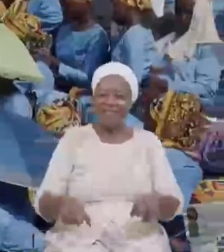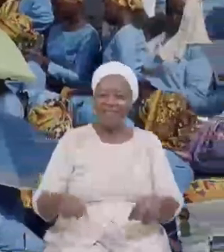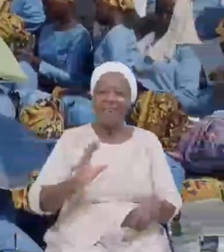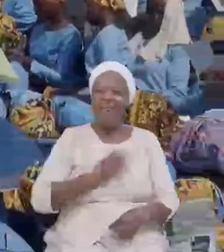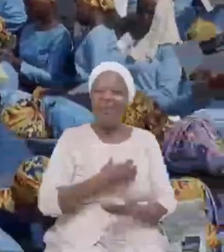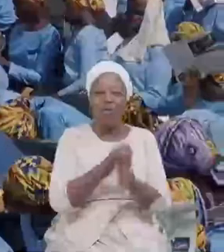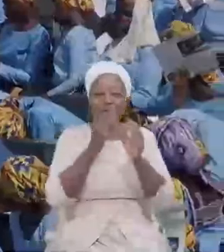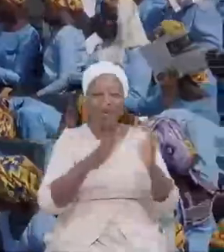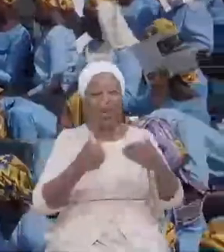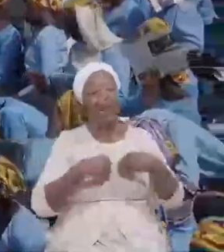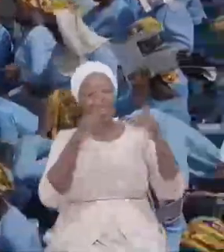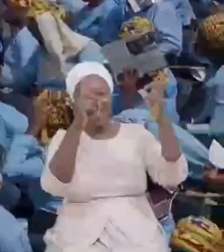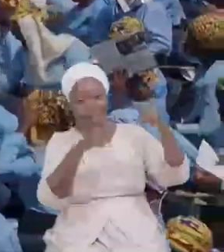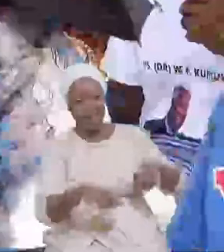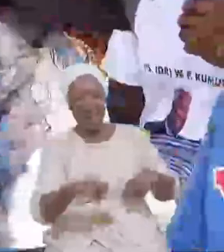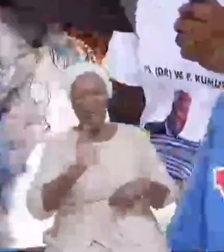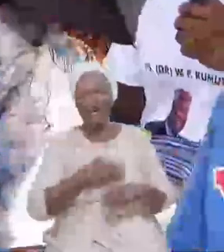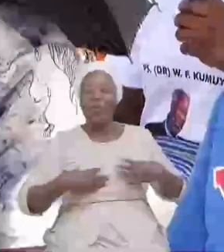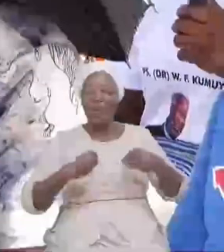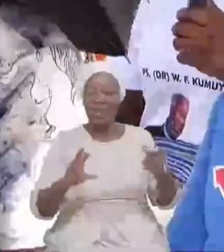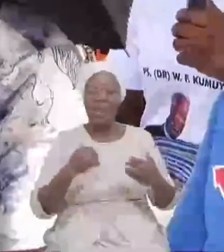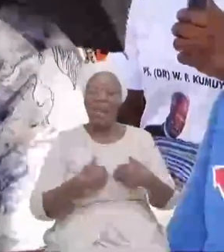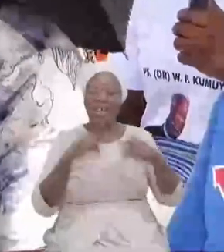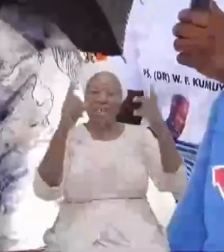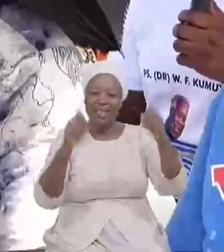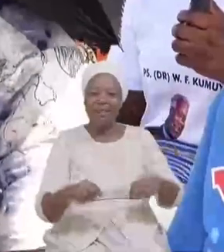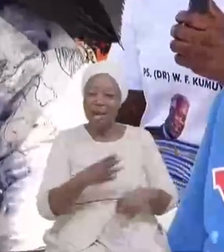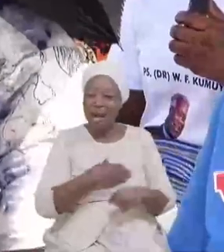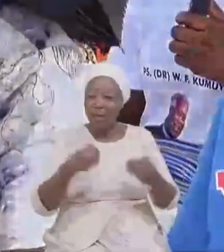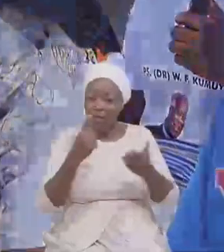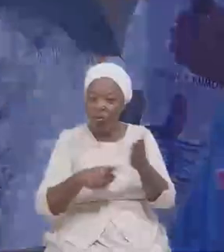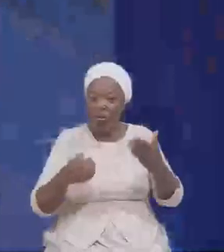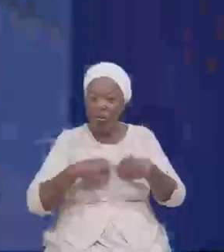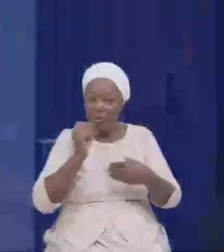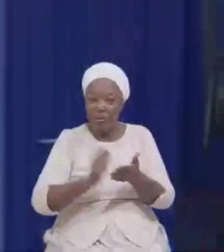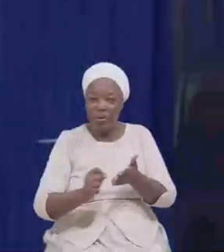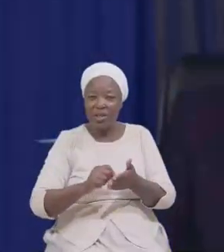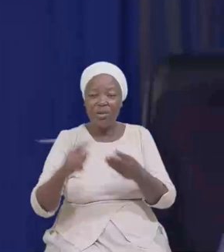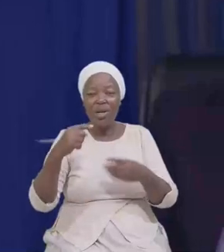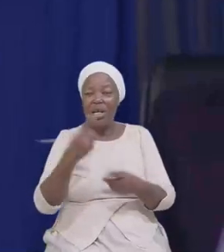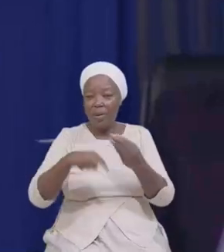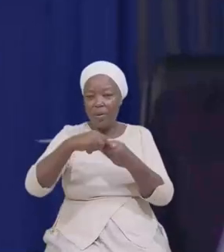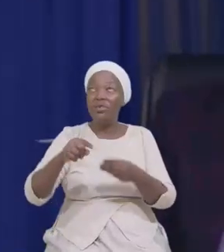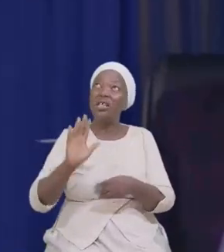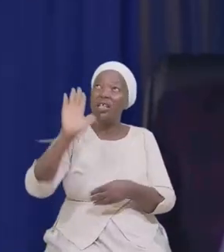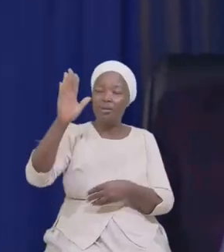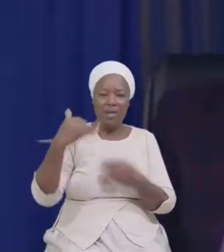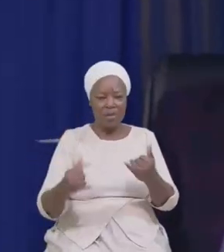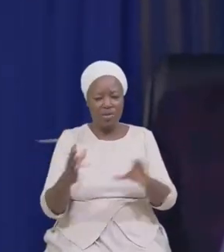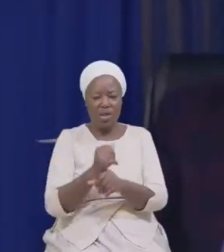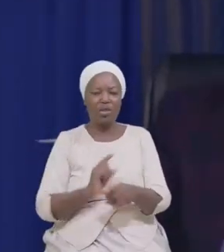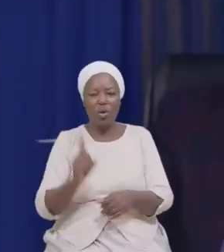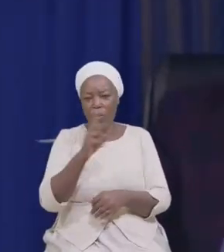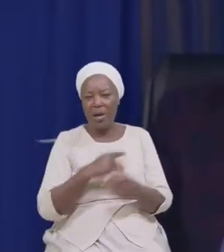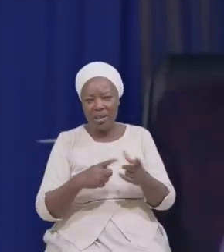venu. Notre guérisseur est venu. Et ce qui avait été écrit le concernant, il prend maintenant et il